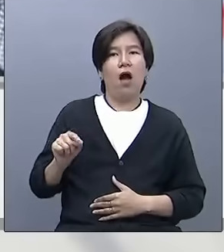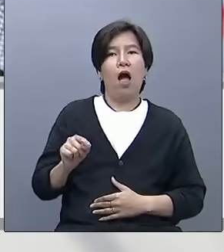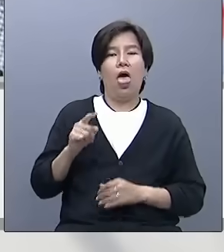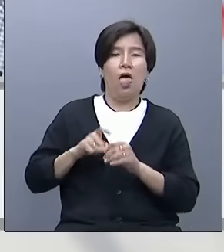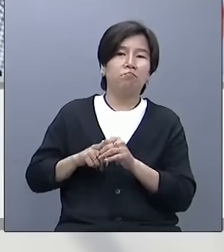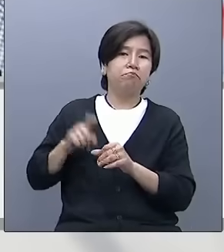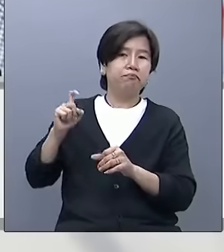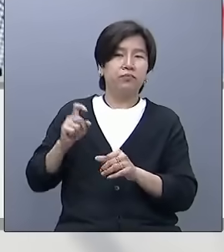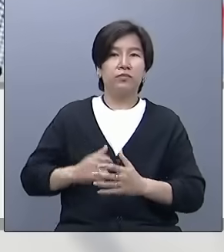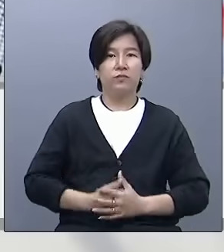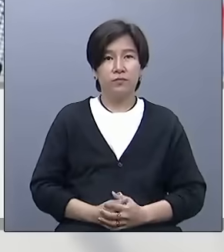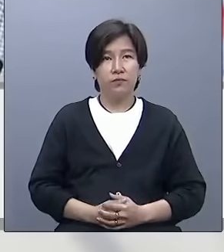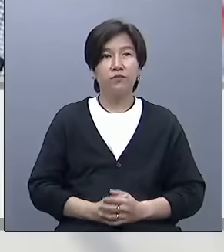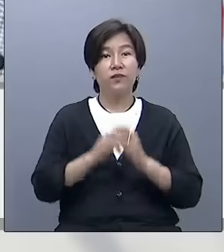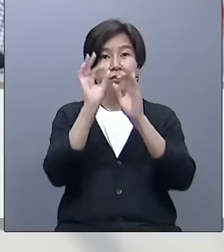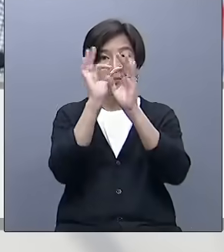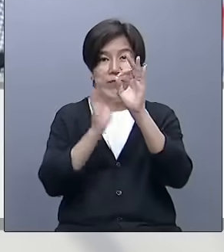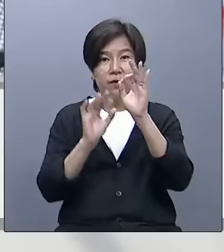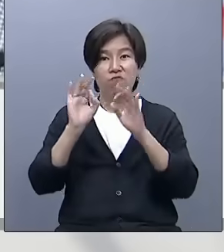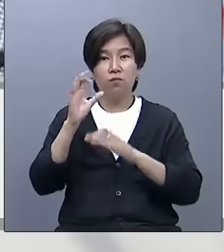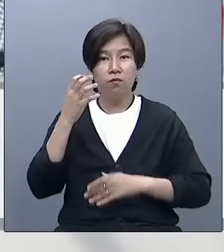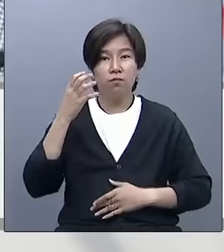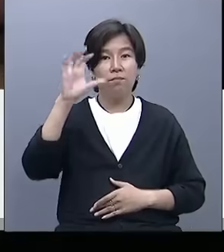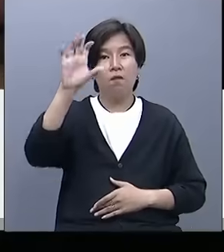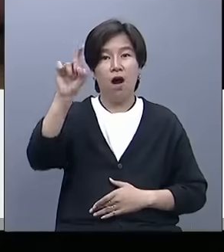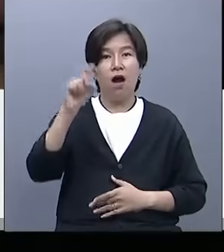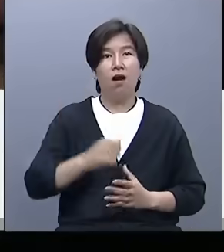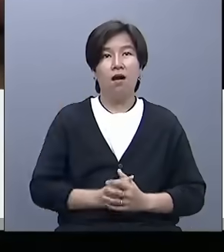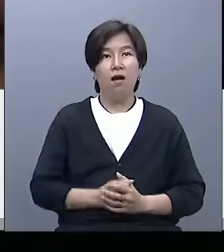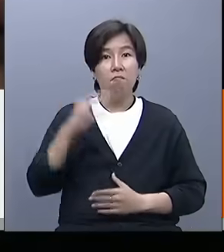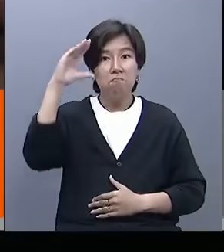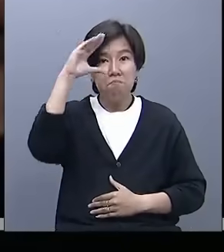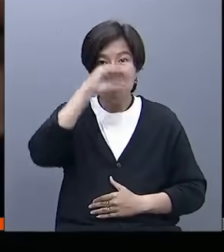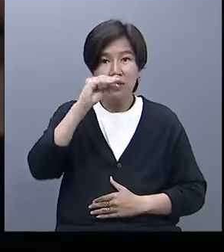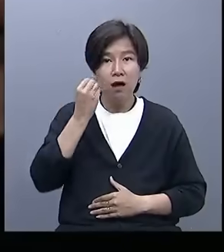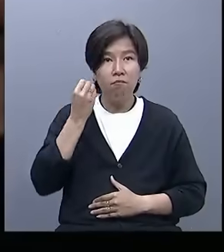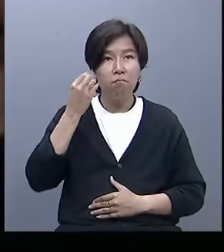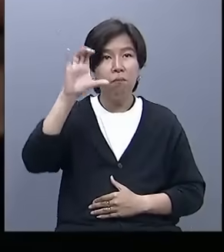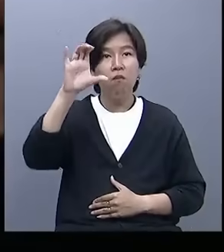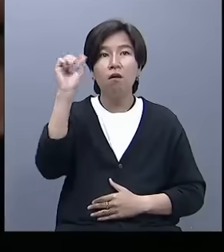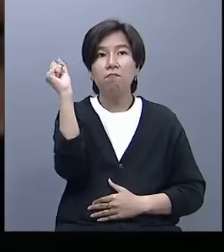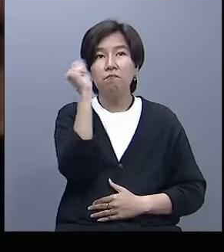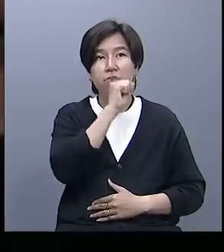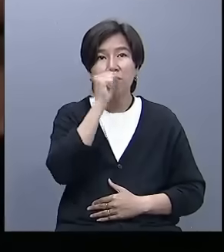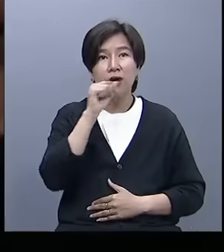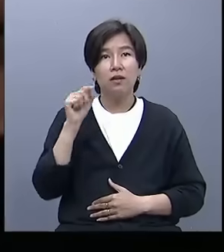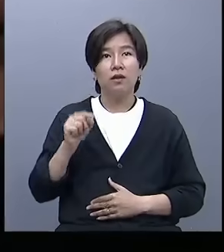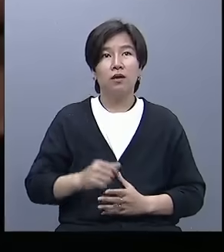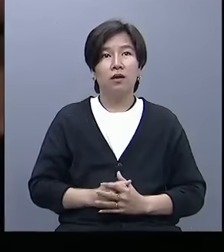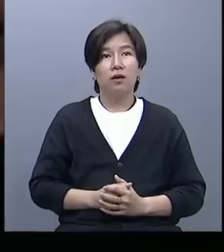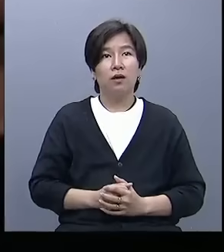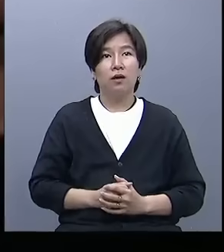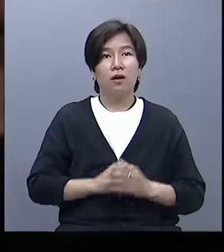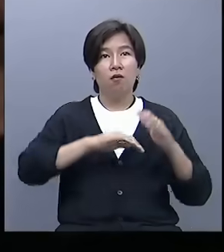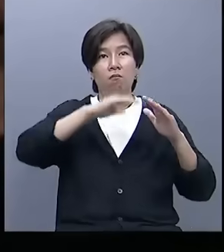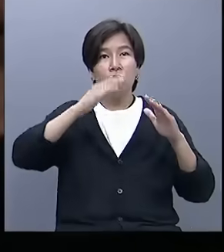คล้องกับโพสต์ของคุณณัฐวุฒิผ่าน Facebook เมื่อคืนนี้ด้วยเหมือนกันนะคะในโพสต์เนี่ยแชร์เพลงขุนเขาเยือกของวงมาลีหัวหน้า